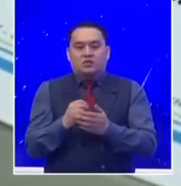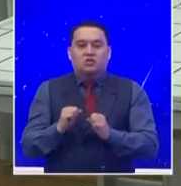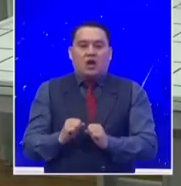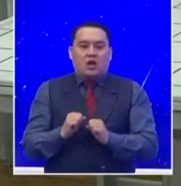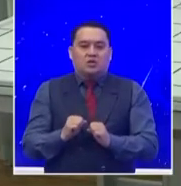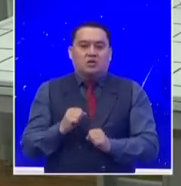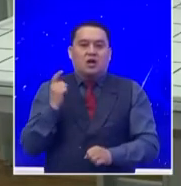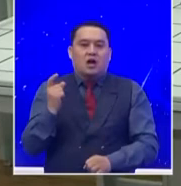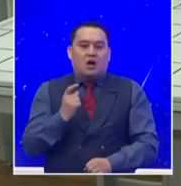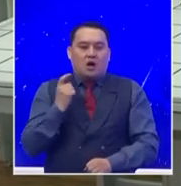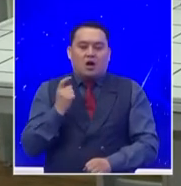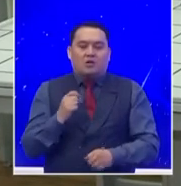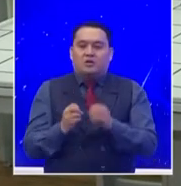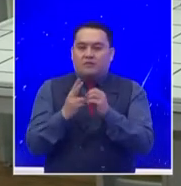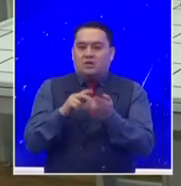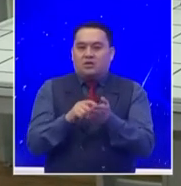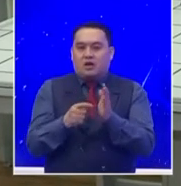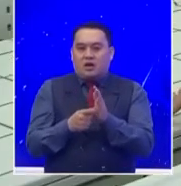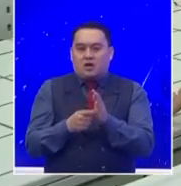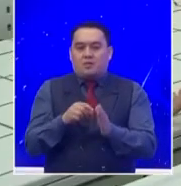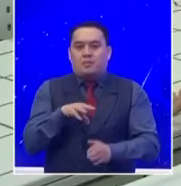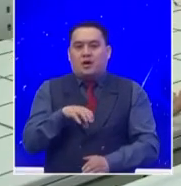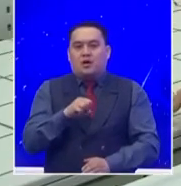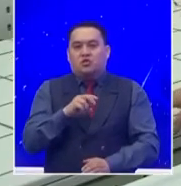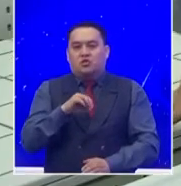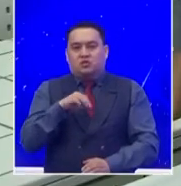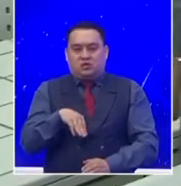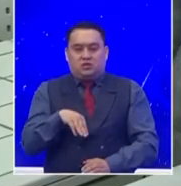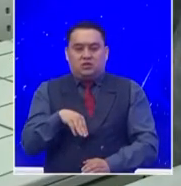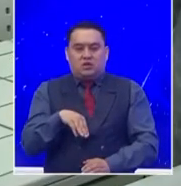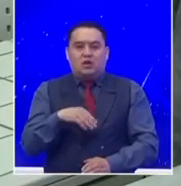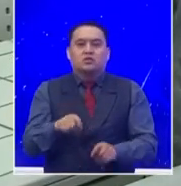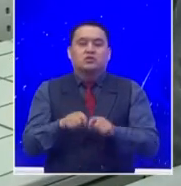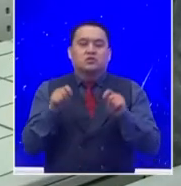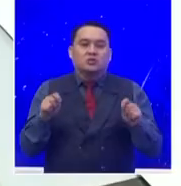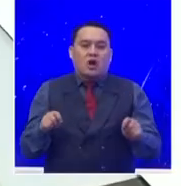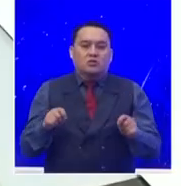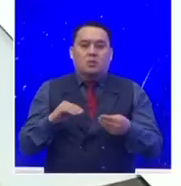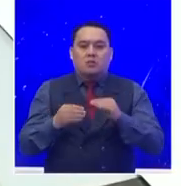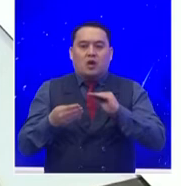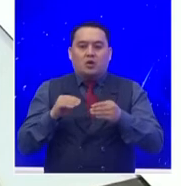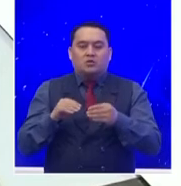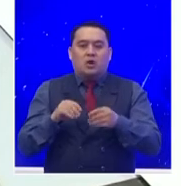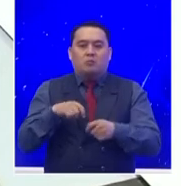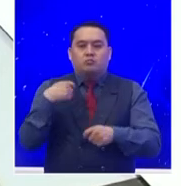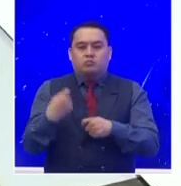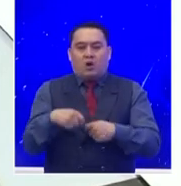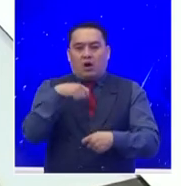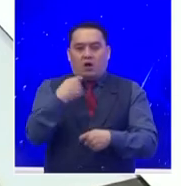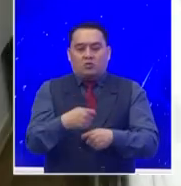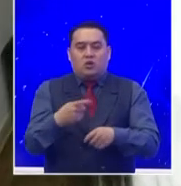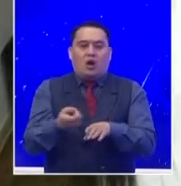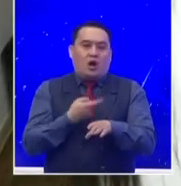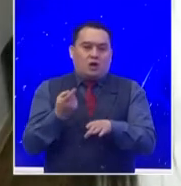защитниц экологии, учениц 12 класса Даны Мажит и Айданы Колдасбаевой. Они создали биопластик из банановой кожуры и картофельного